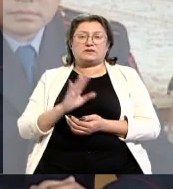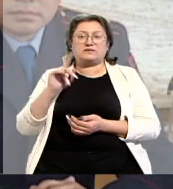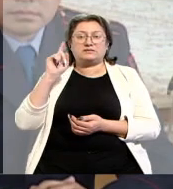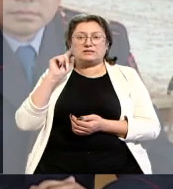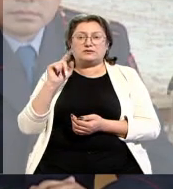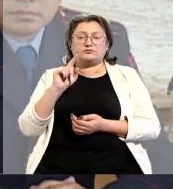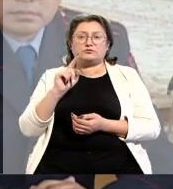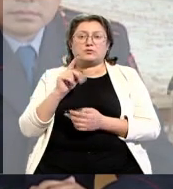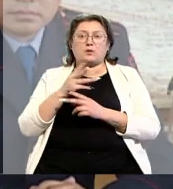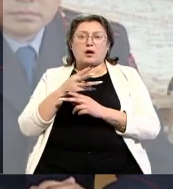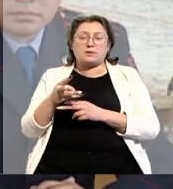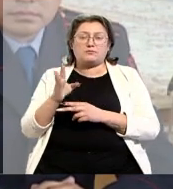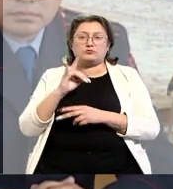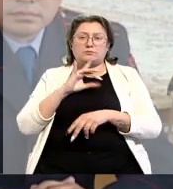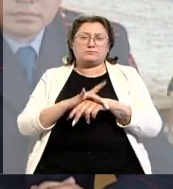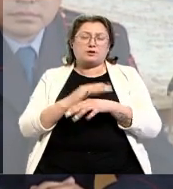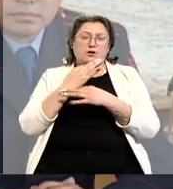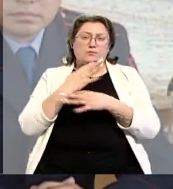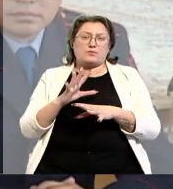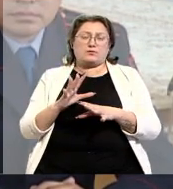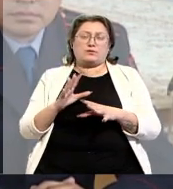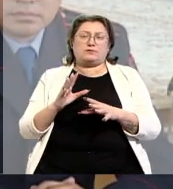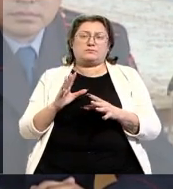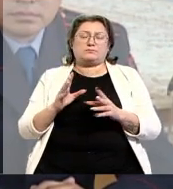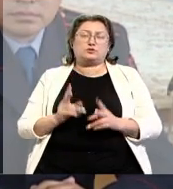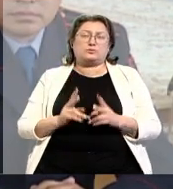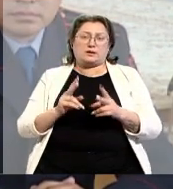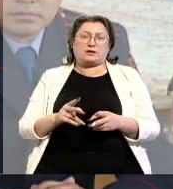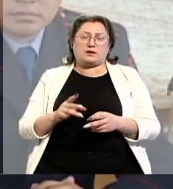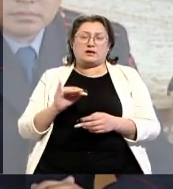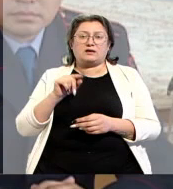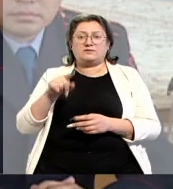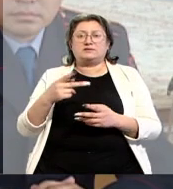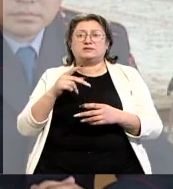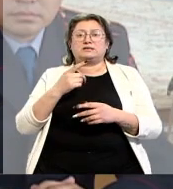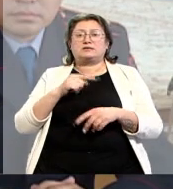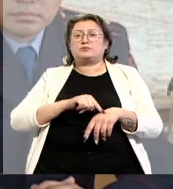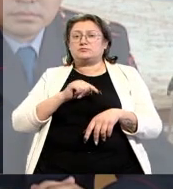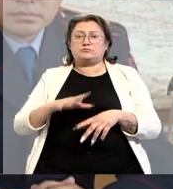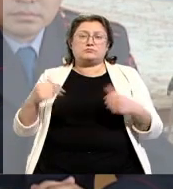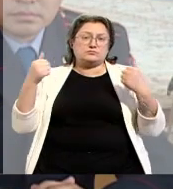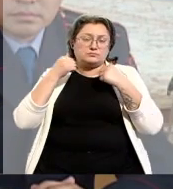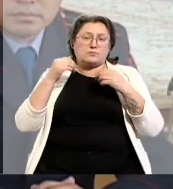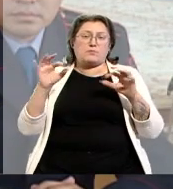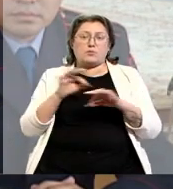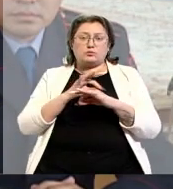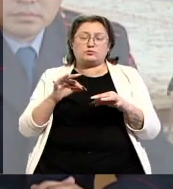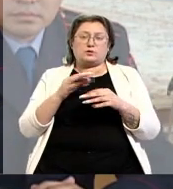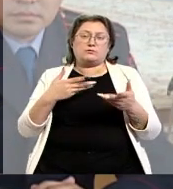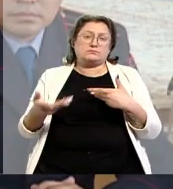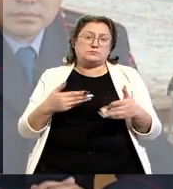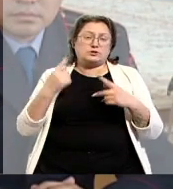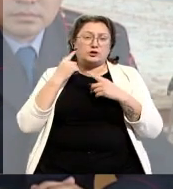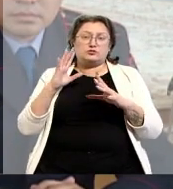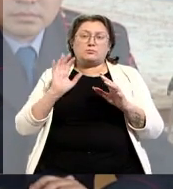правонарушение. Өздеріңізге белгілі, бұл сәрекеттер қауіпті. Құлақтарыңызға құлақ қап тағып, музыканың даусын барынша шығарып, жол жүру